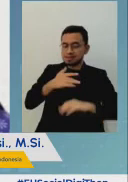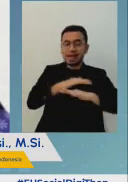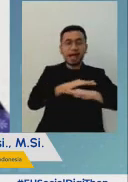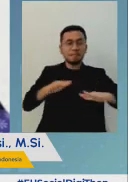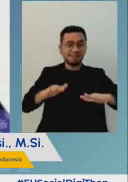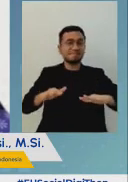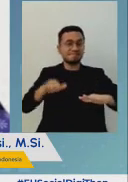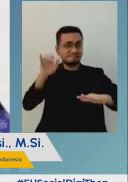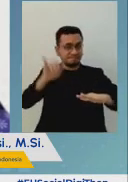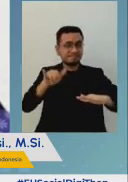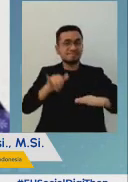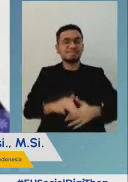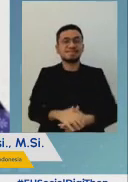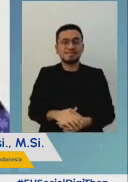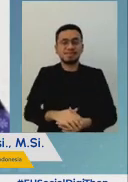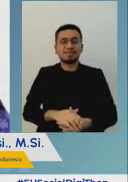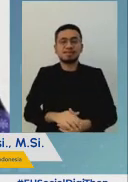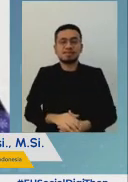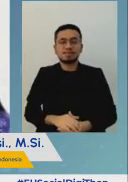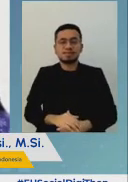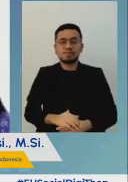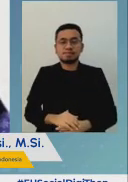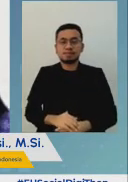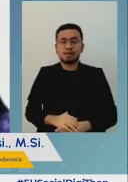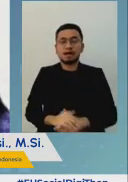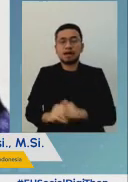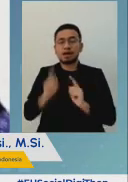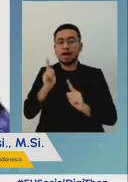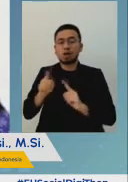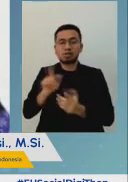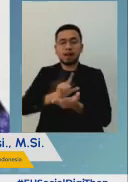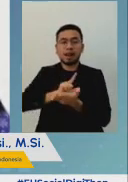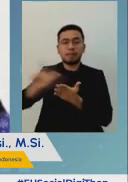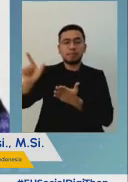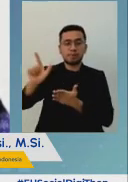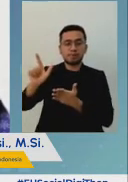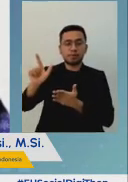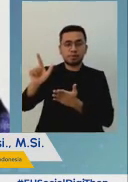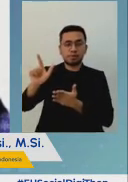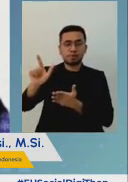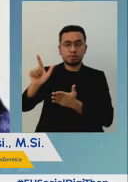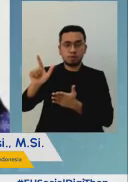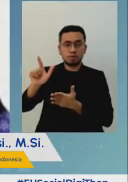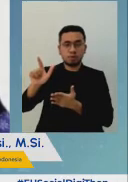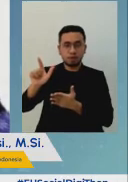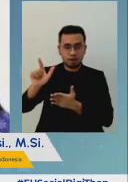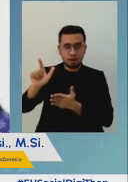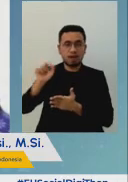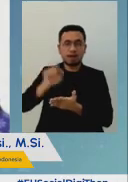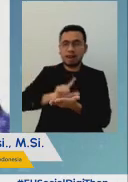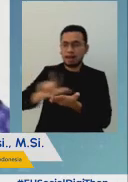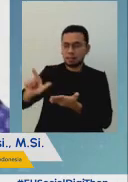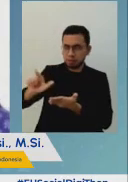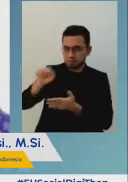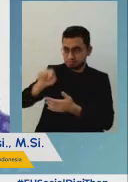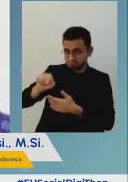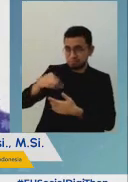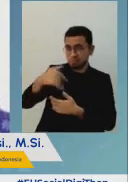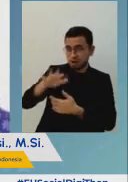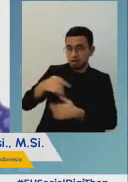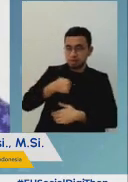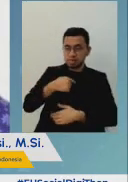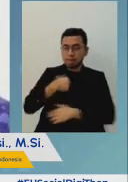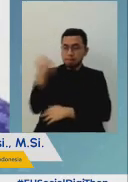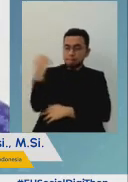pada saat kita tadi ya melaporkan atau menindak itu, jangan sampai kita justru melakukan cyberbullying ya gitu ya. Jadi